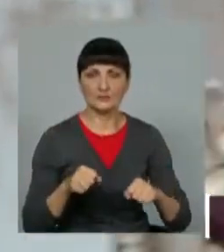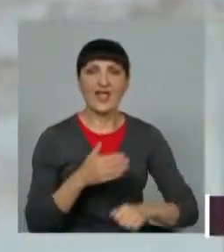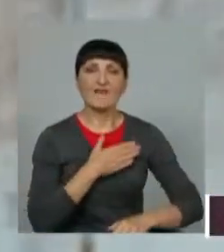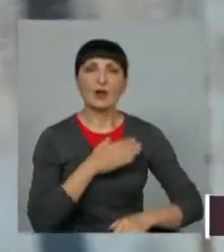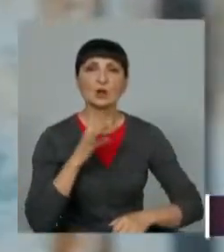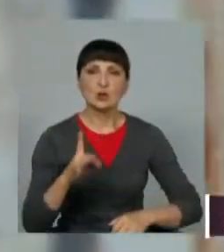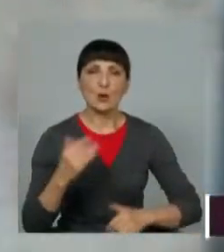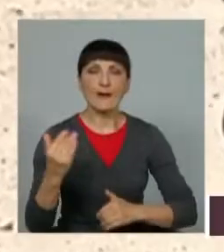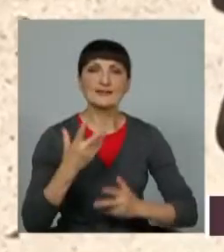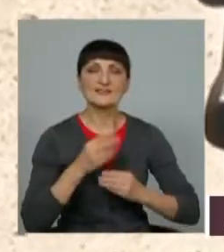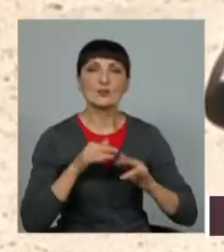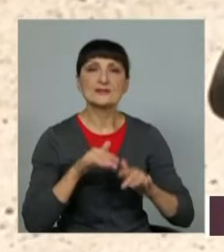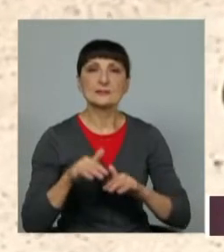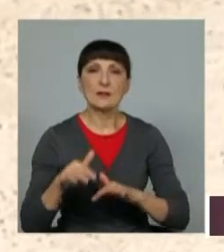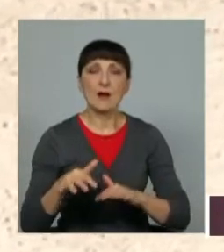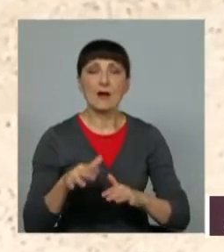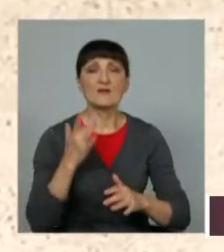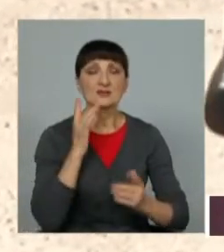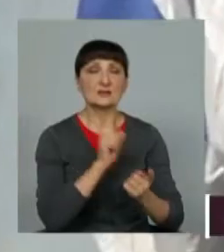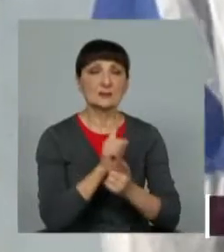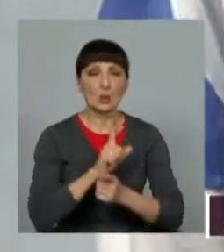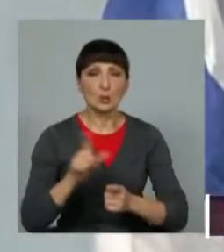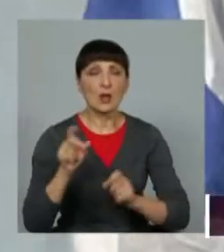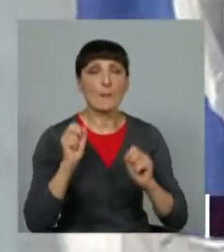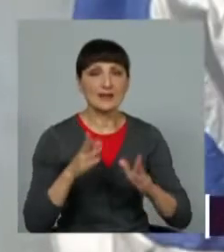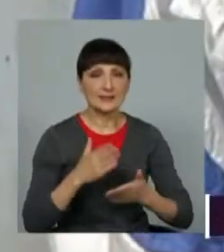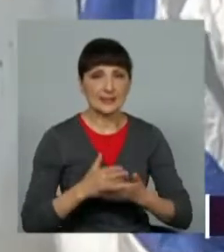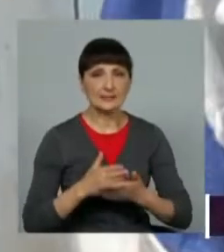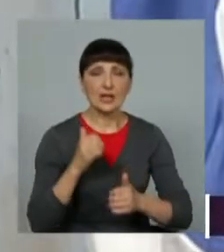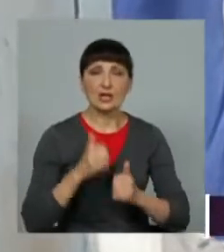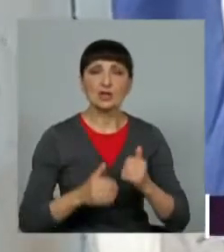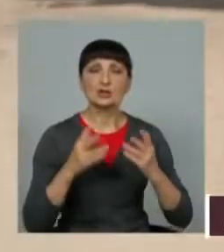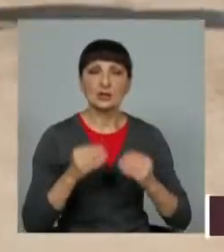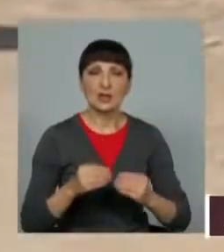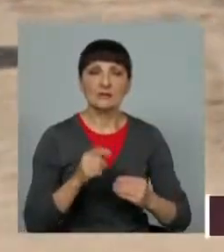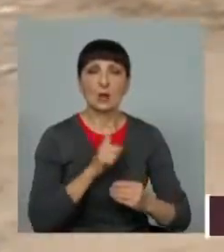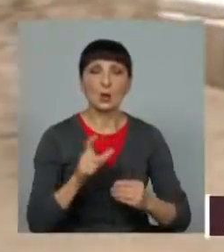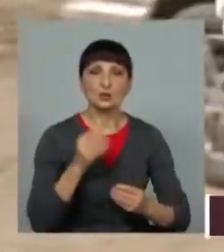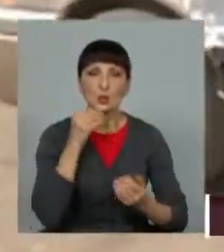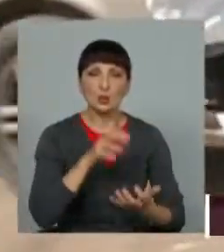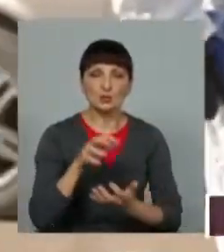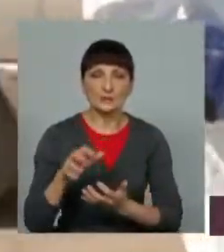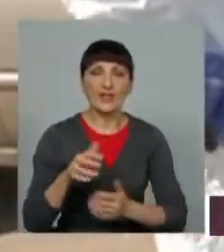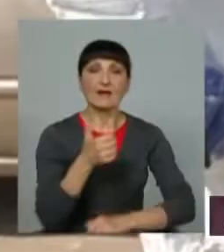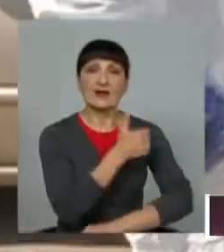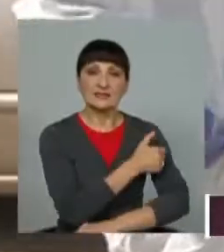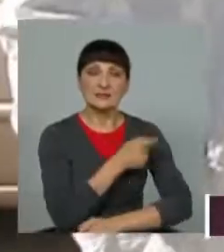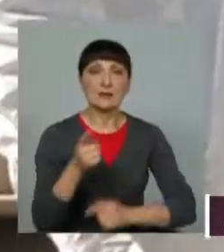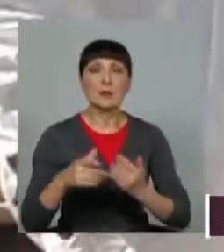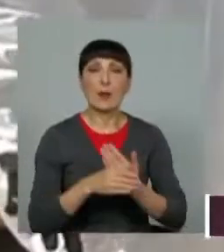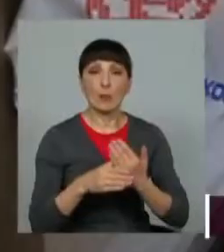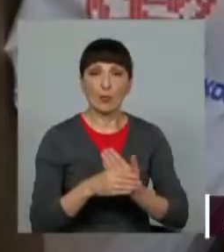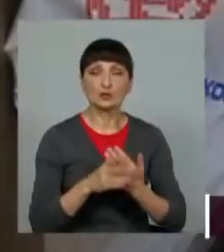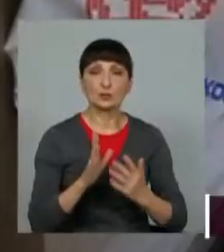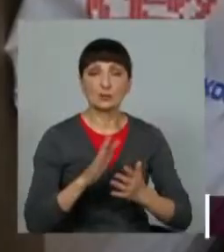своей деятельности часто находятся в зоне повышенного риска, поскольку ежедневно контактируют с людьми. Вакцинация поможет нам заниматься